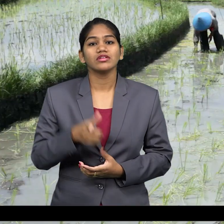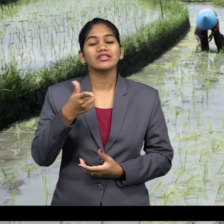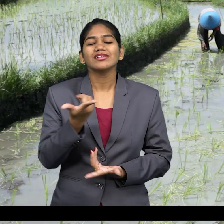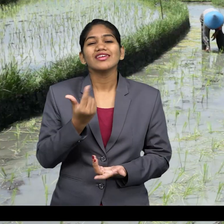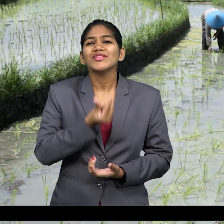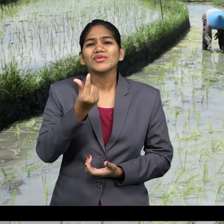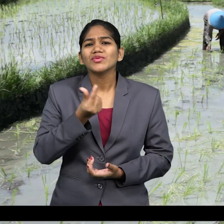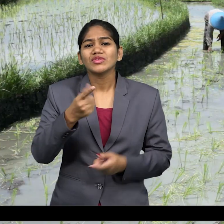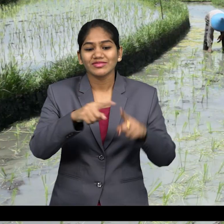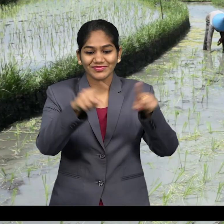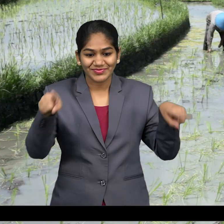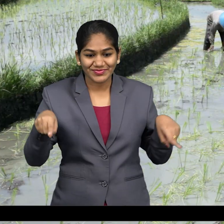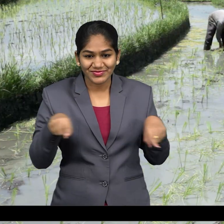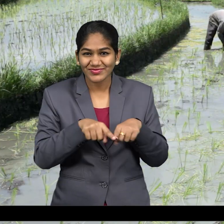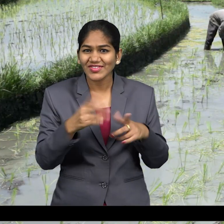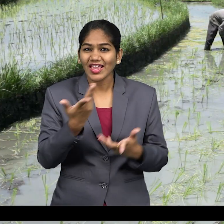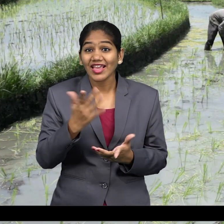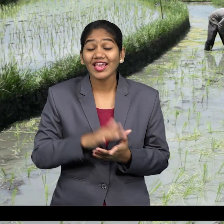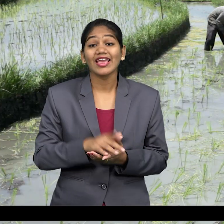पशुधन,